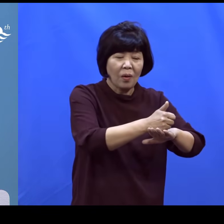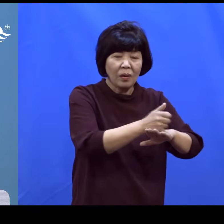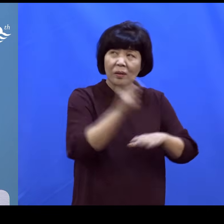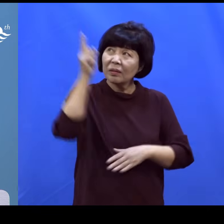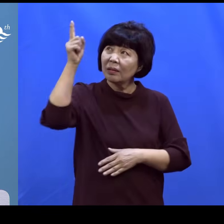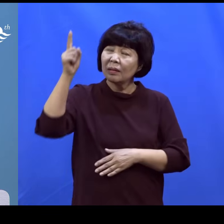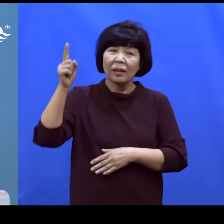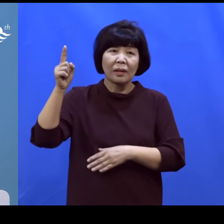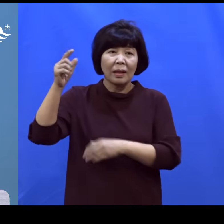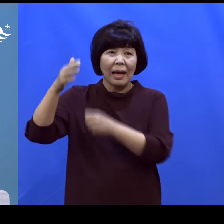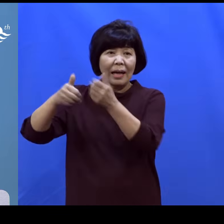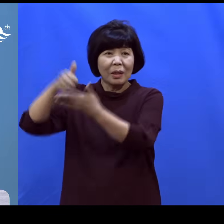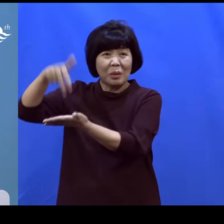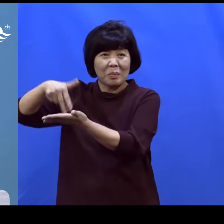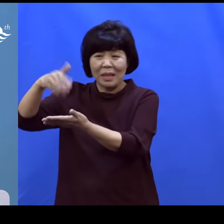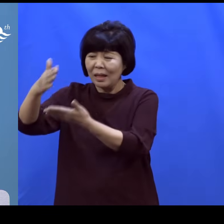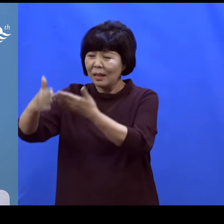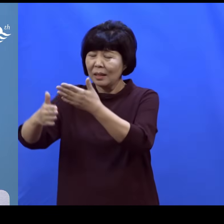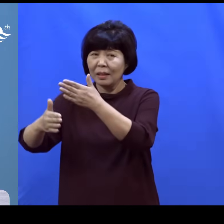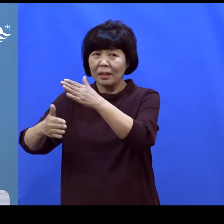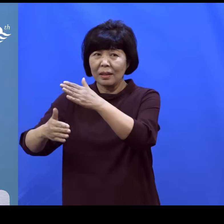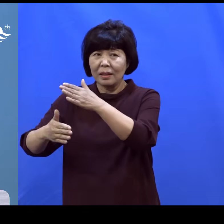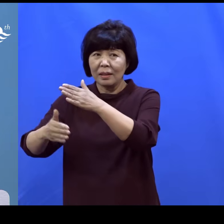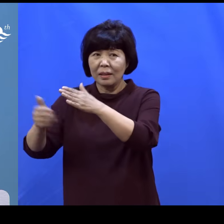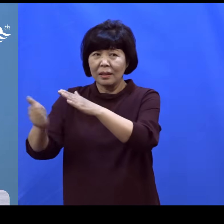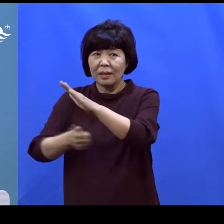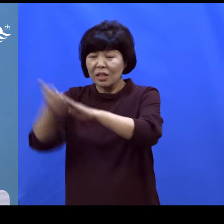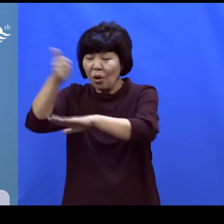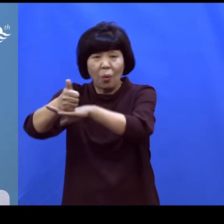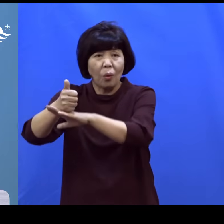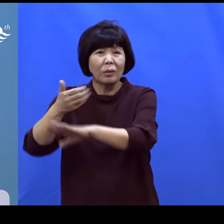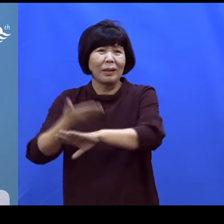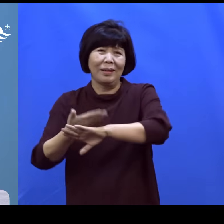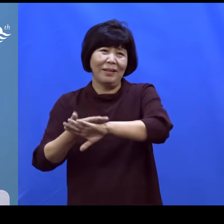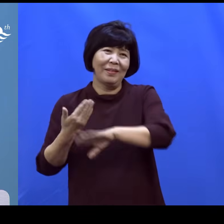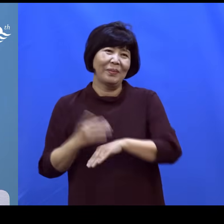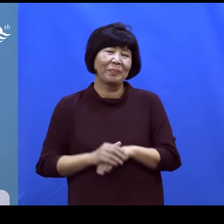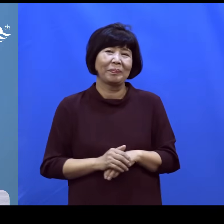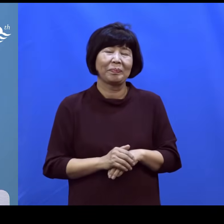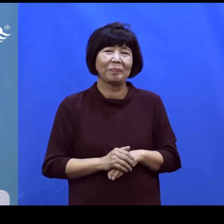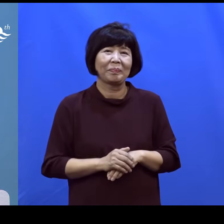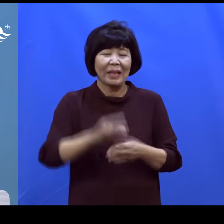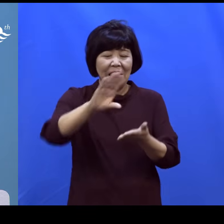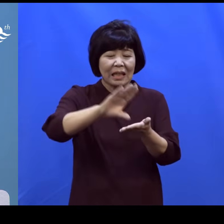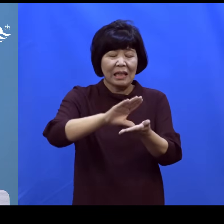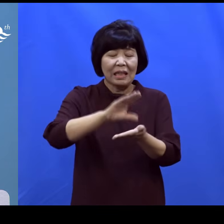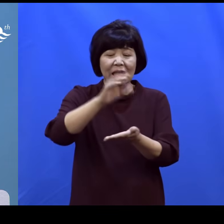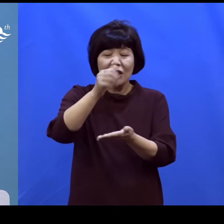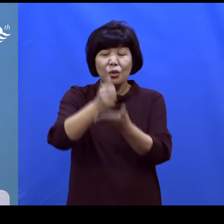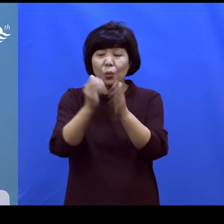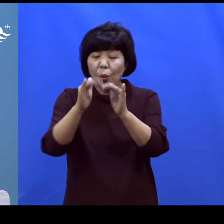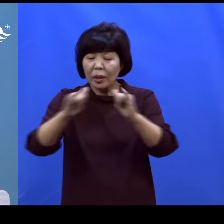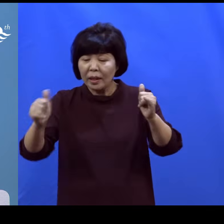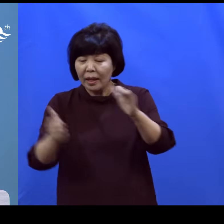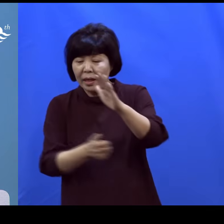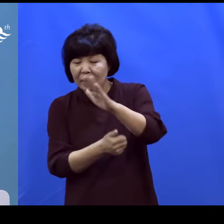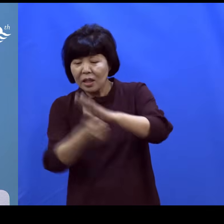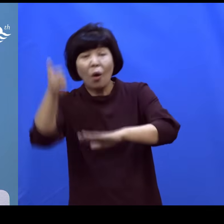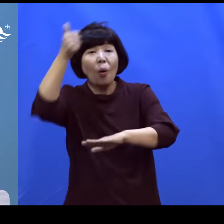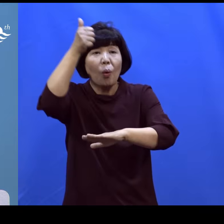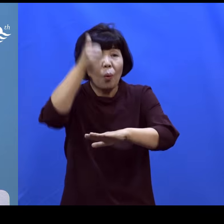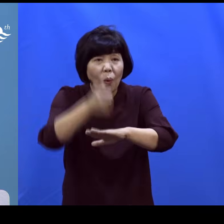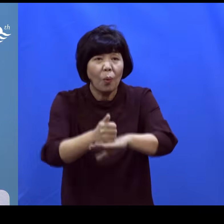겁니다. 자기 이름을 높이는 겁니다. 공명심입니다. 그러나 그리스도인의 성공의 특징은 달라요.